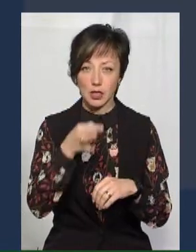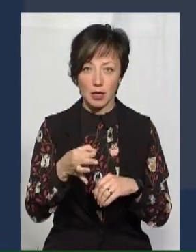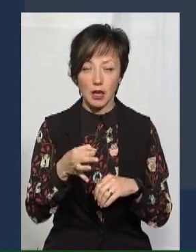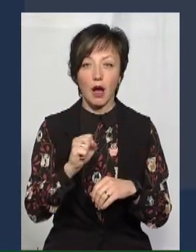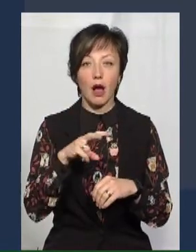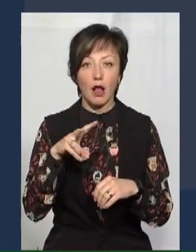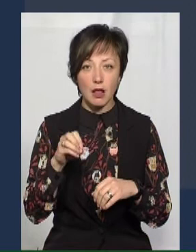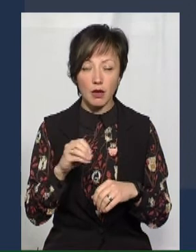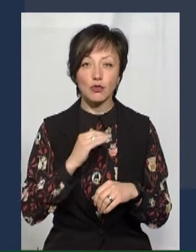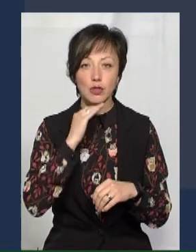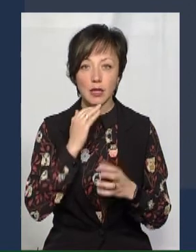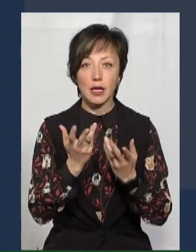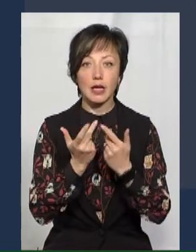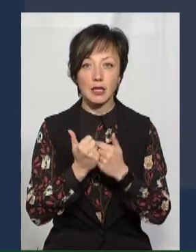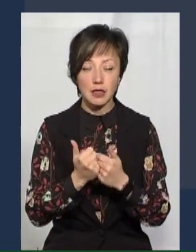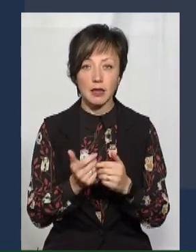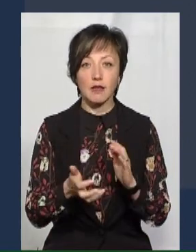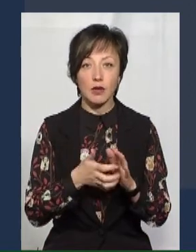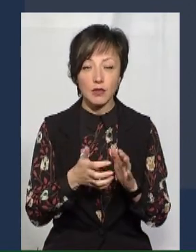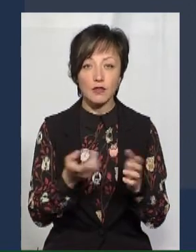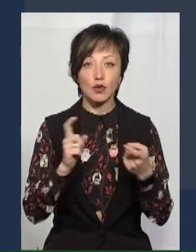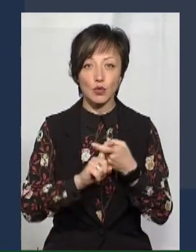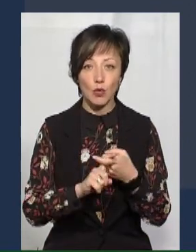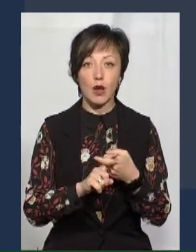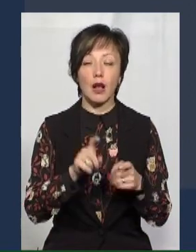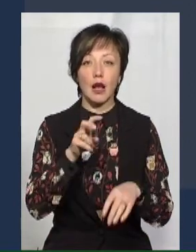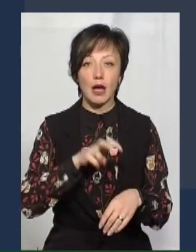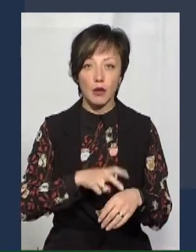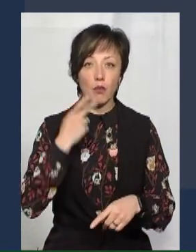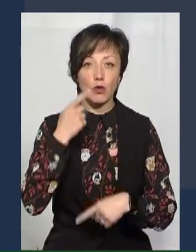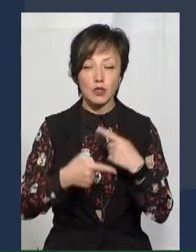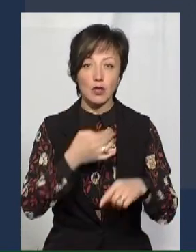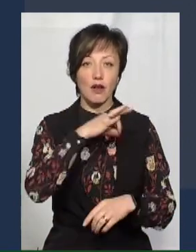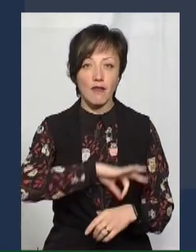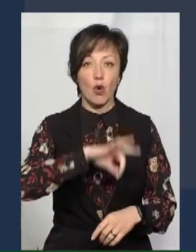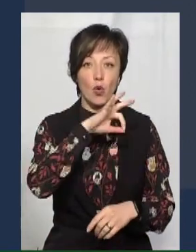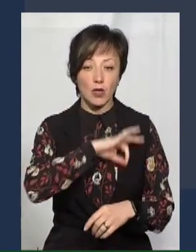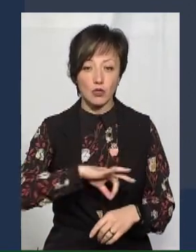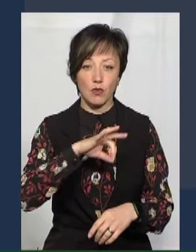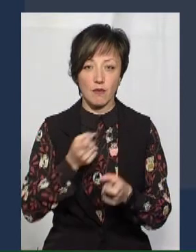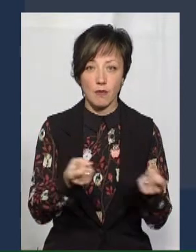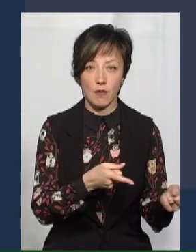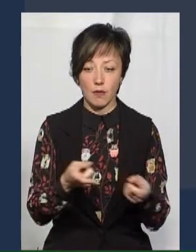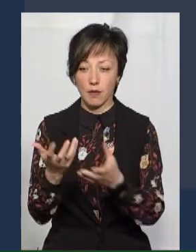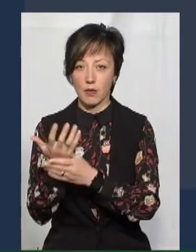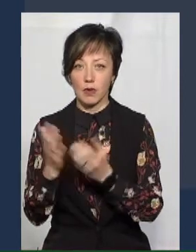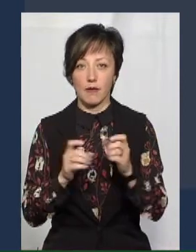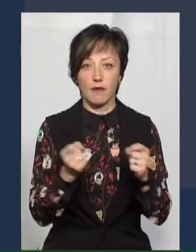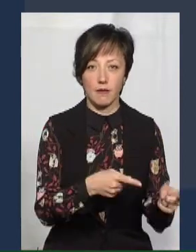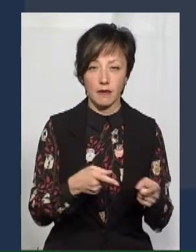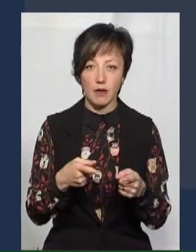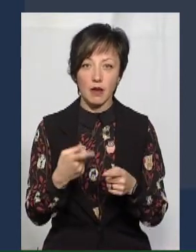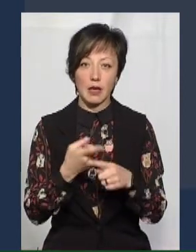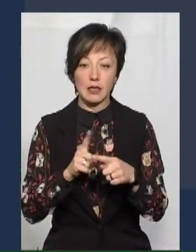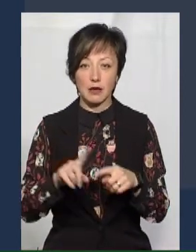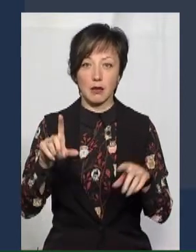сказати. Але в достатній кількості його немає в зв'язку з тим, що лікарі його постійно використовують для того, щоб бути